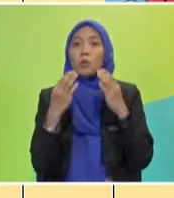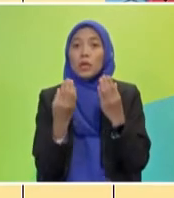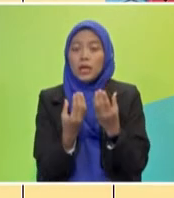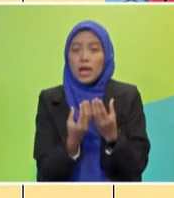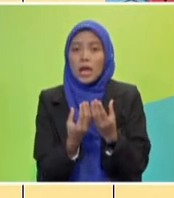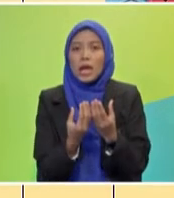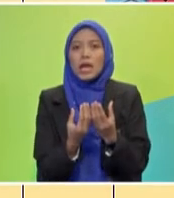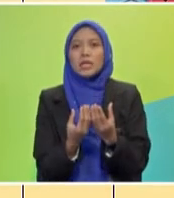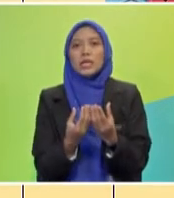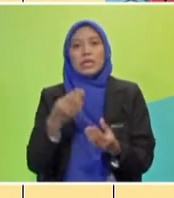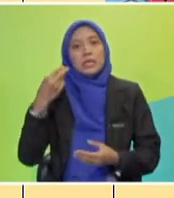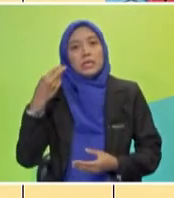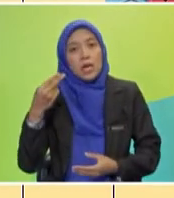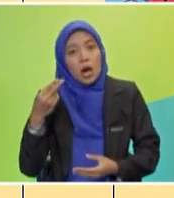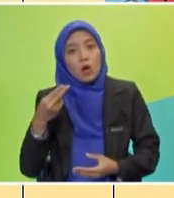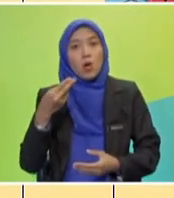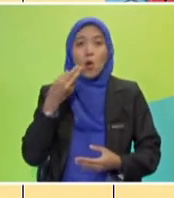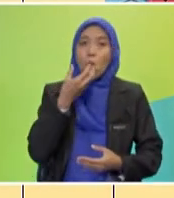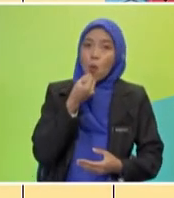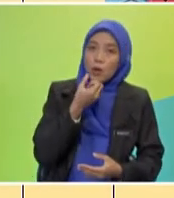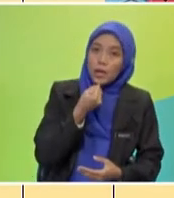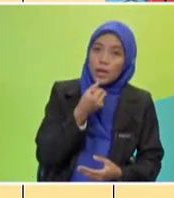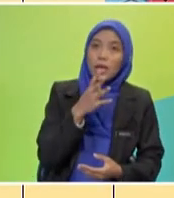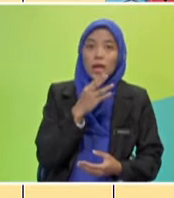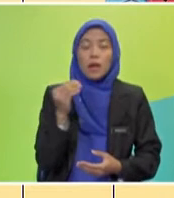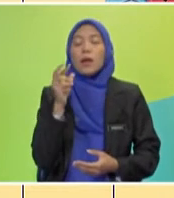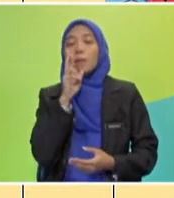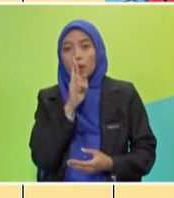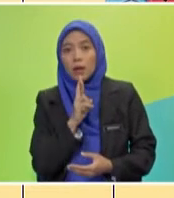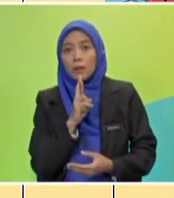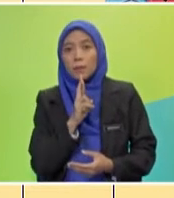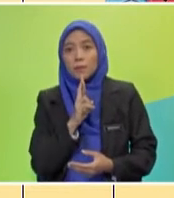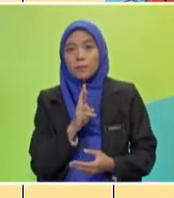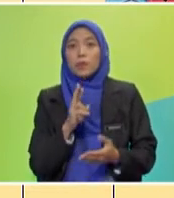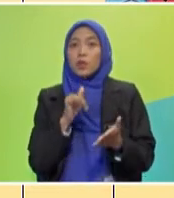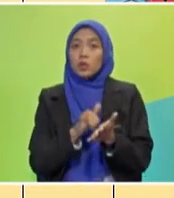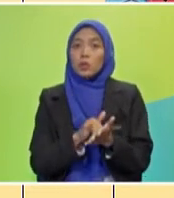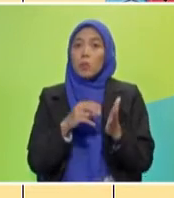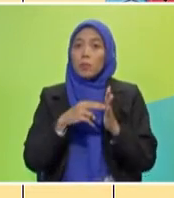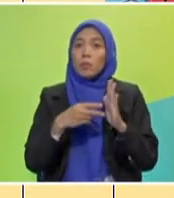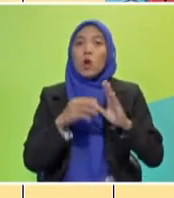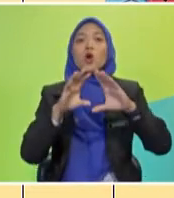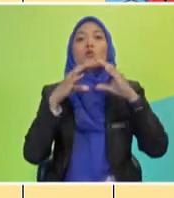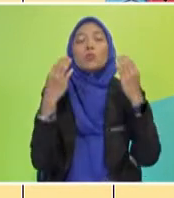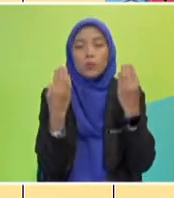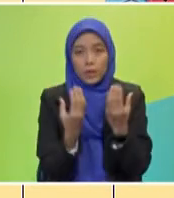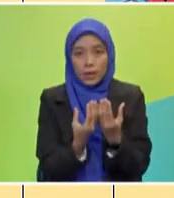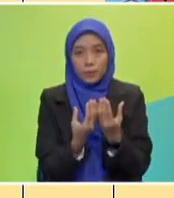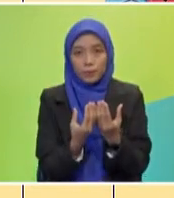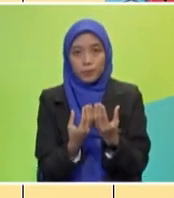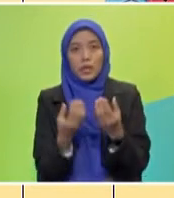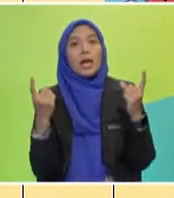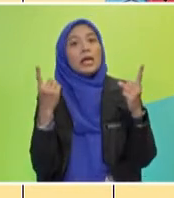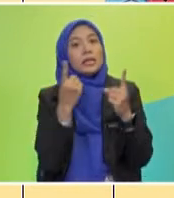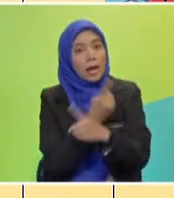kumpulan hijau, kita ada kumpulan oranye dan juga kumpulan merah. Jadi itu ialah bilangan kumpulan. Kemudian darab, itu